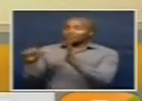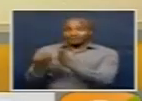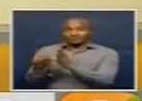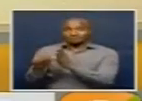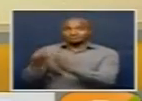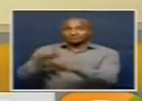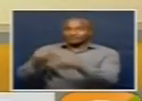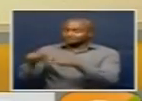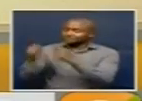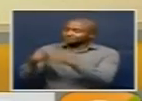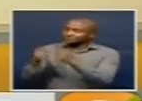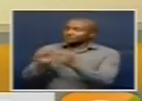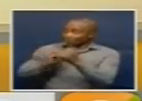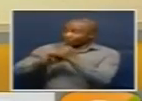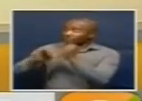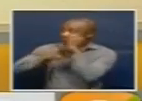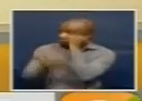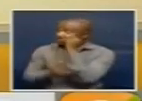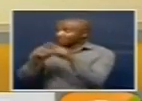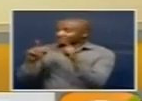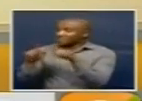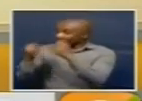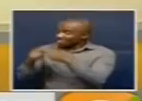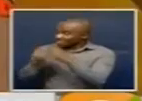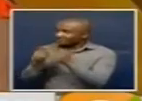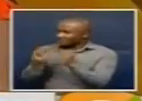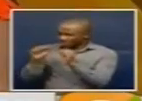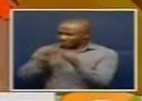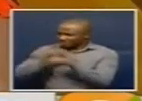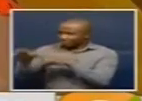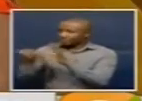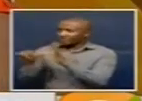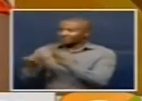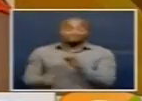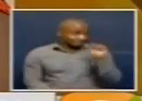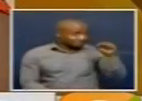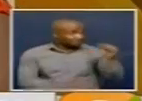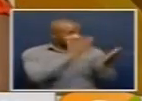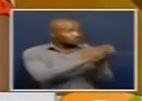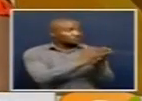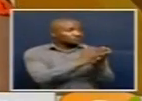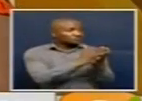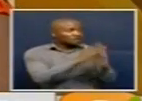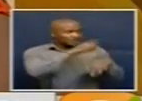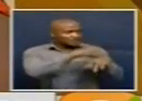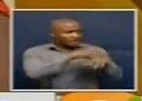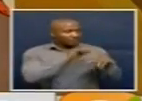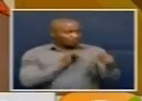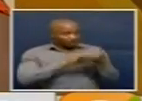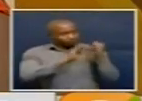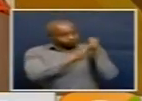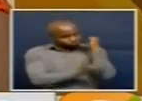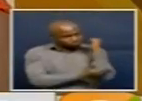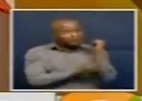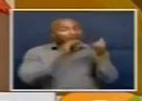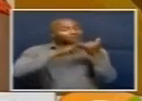mambo yasistahili wakati wake zao na mimba. Na ni kweli kabisa. Kwa kweli mke akiwa na mimba ni mtu yule ambaye anastahili kutunzwa sana na